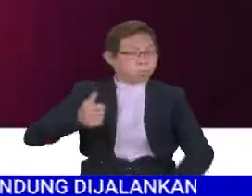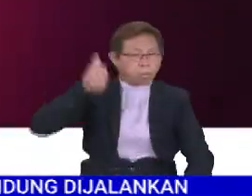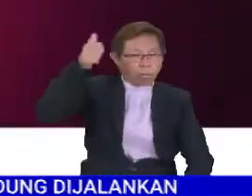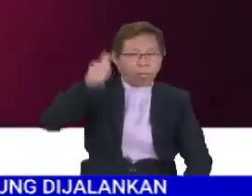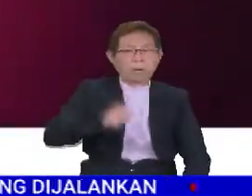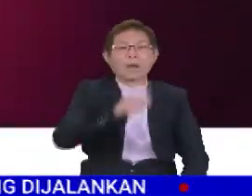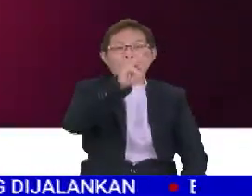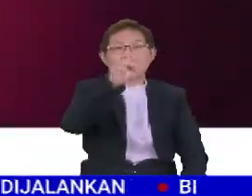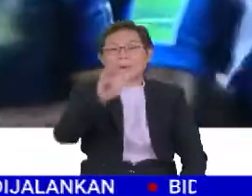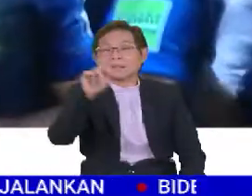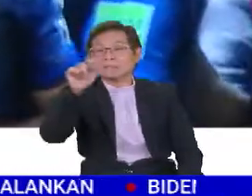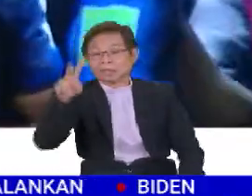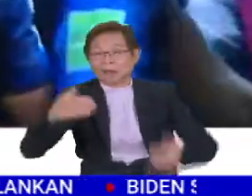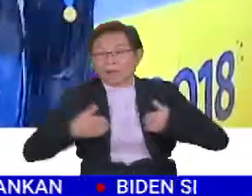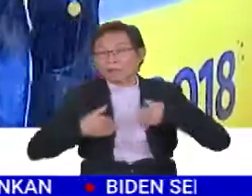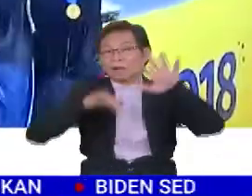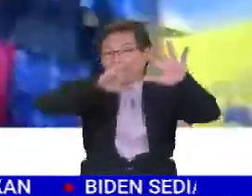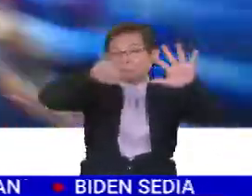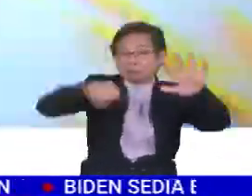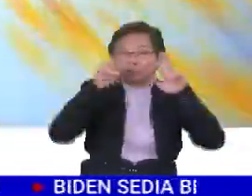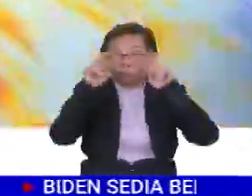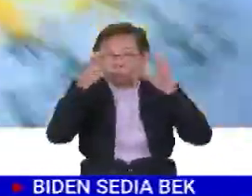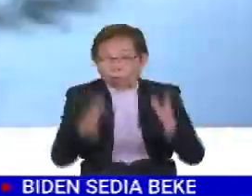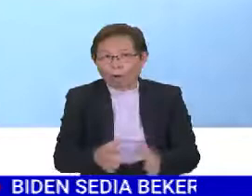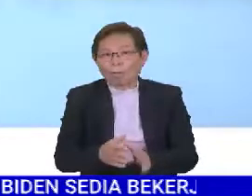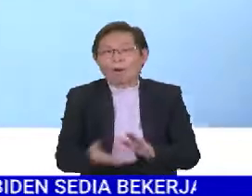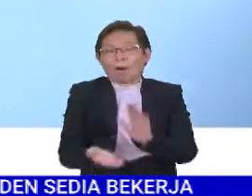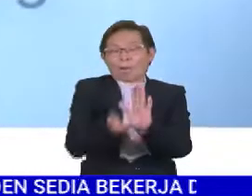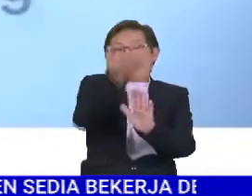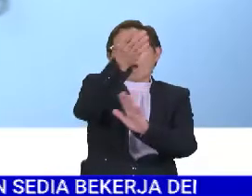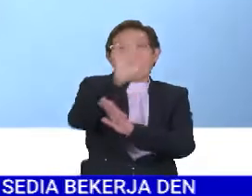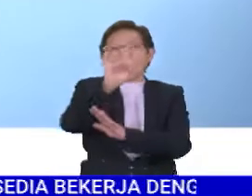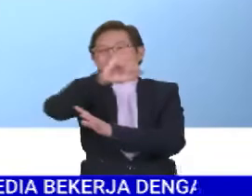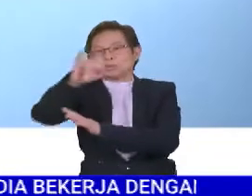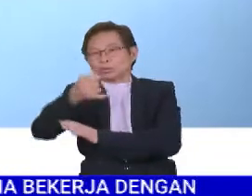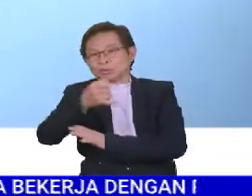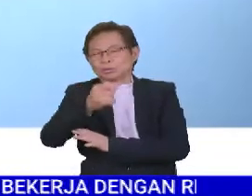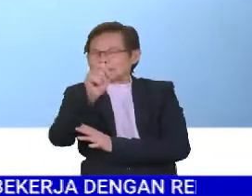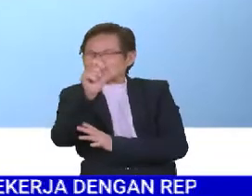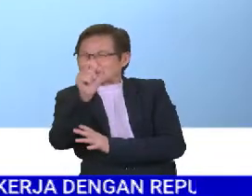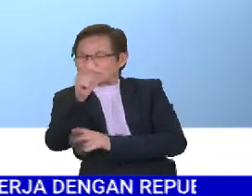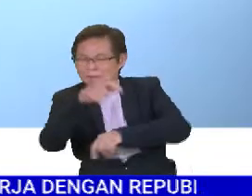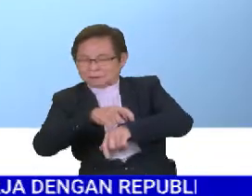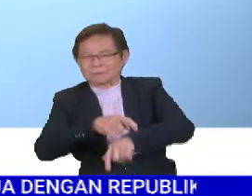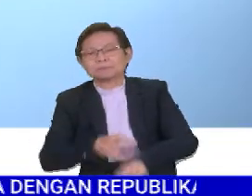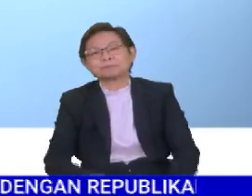Platform MyTV yang ketika ini mempunyai 5 juta penonton dijangka dapat meningkat kepada angka 8 juta sedikit masa